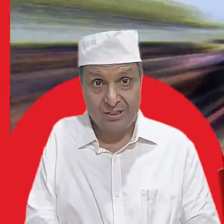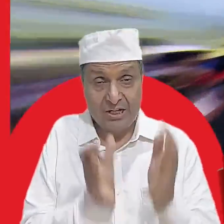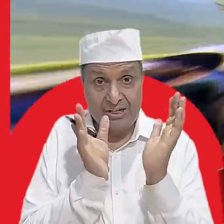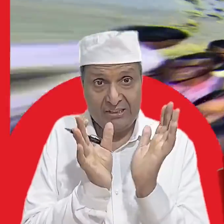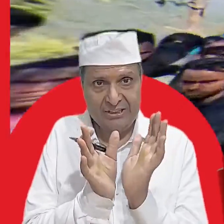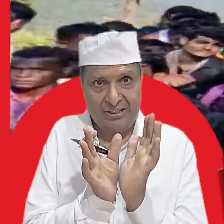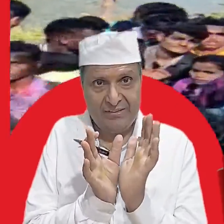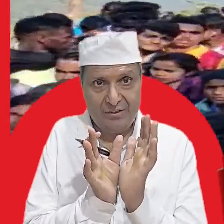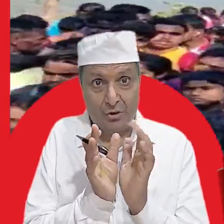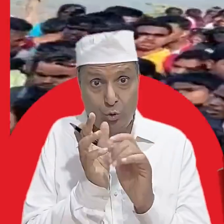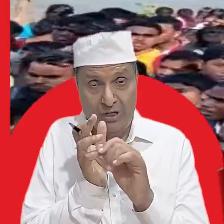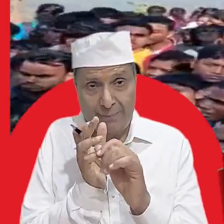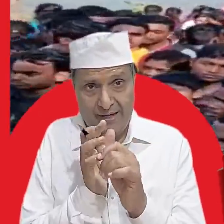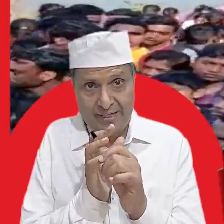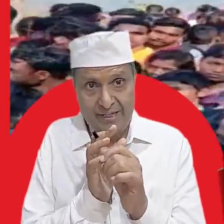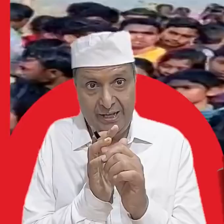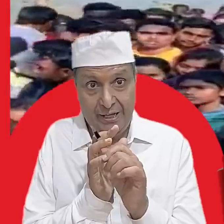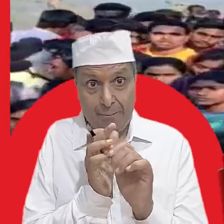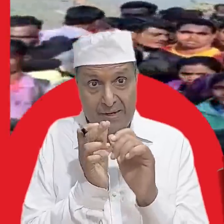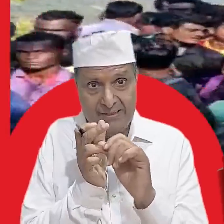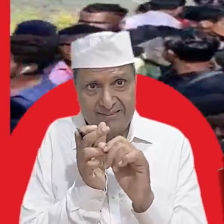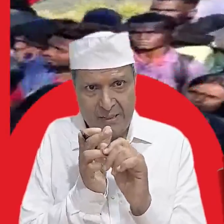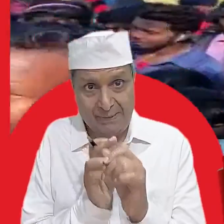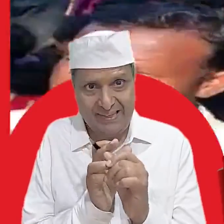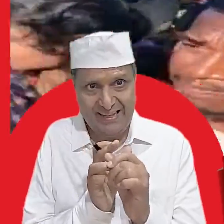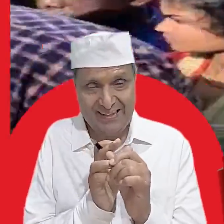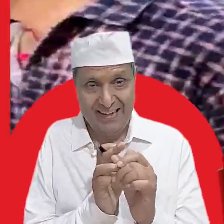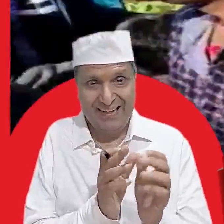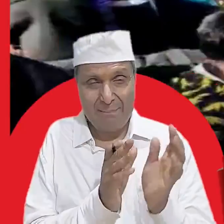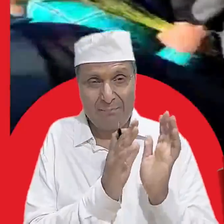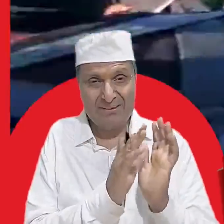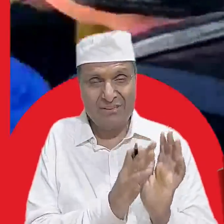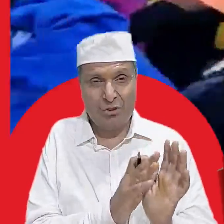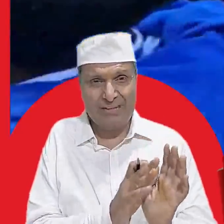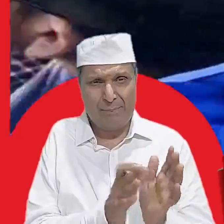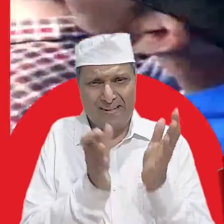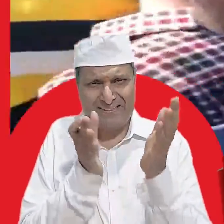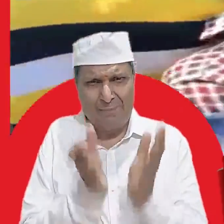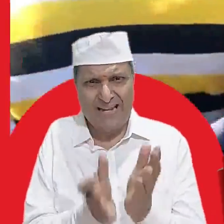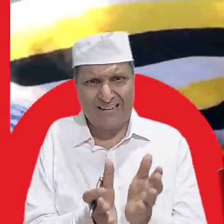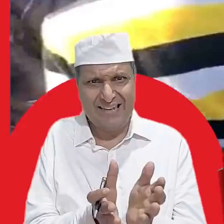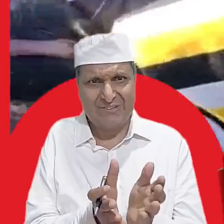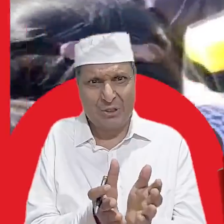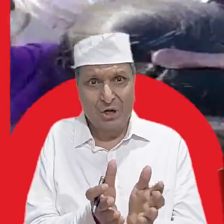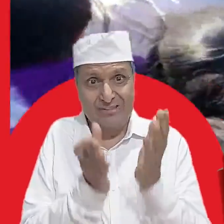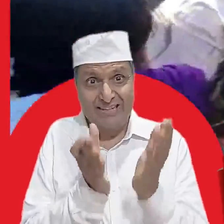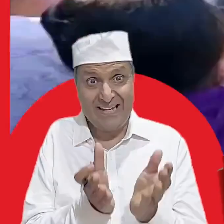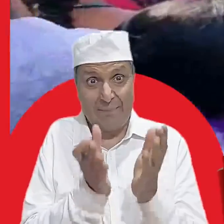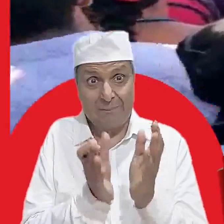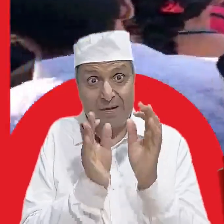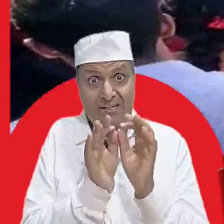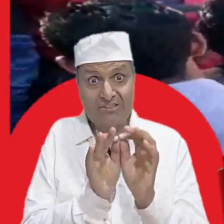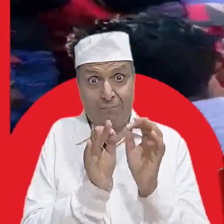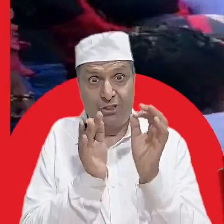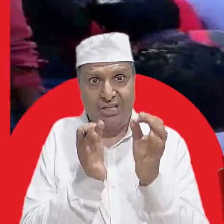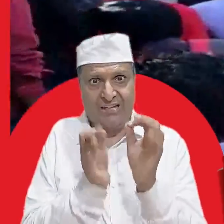हैं, सरकारी आदेश है, दूरियां बना के रखनी है, पर्यटन स्थल बंद है। अरे आपने मंदिर छोड़ दिया, पर्यटन स्थल बना के रख दिया इसको, और देखिए यहां